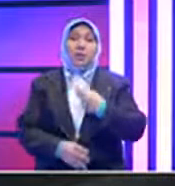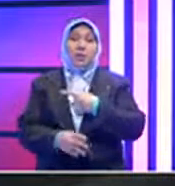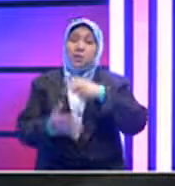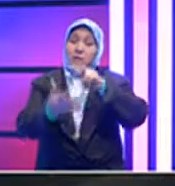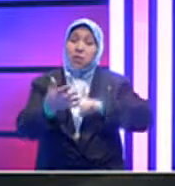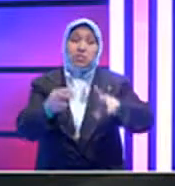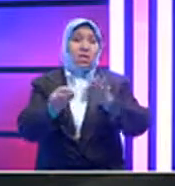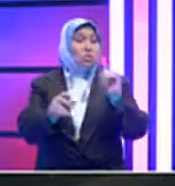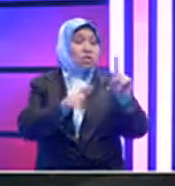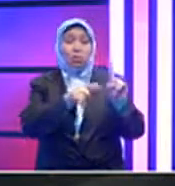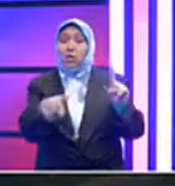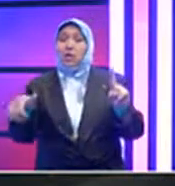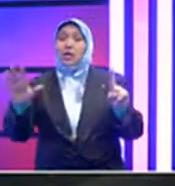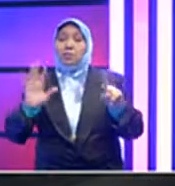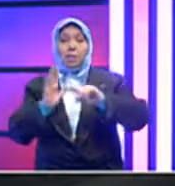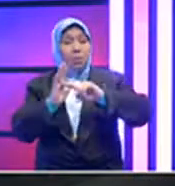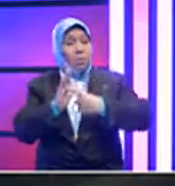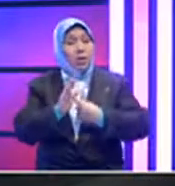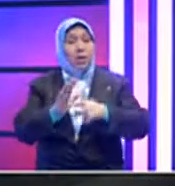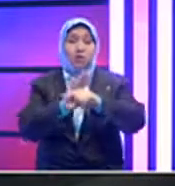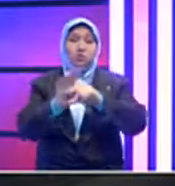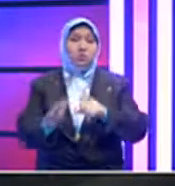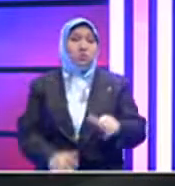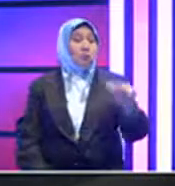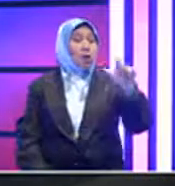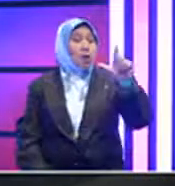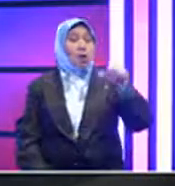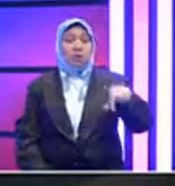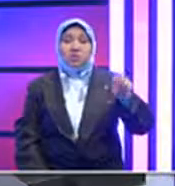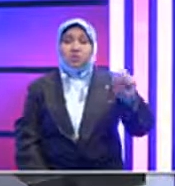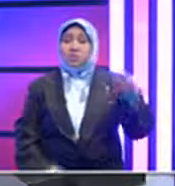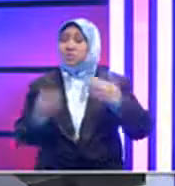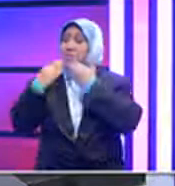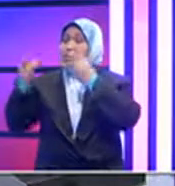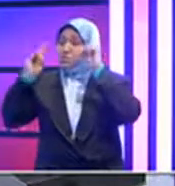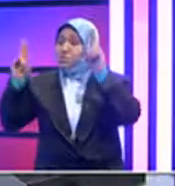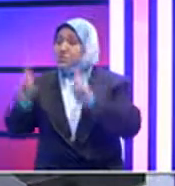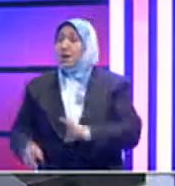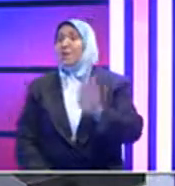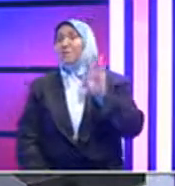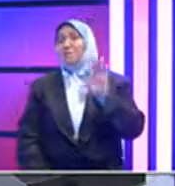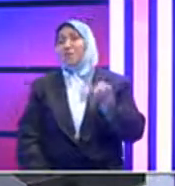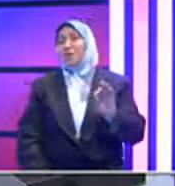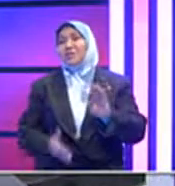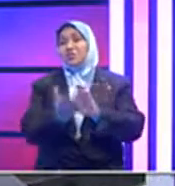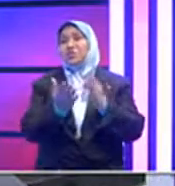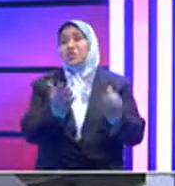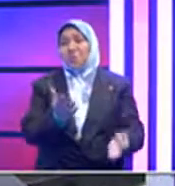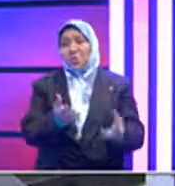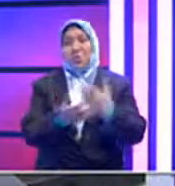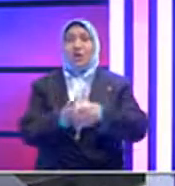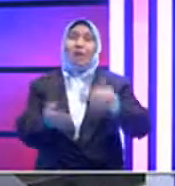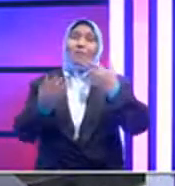baca ayat 1 hingga 5 memulihkan surah Al Khoirot sabar-sabar kita tonton perempuan